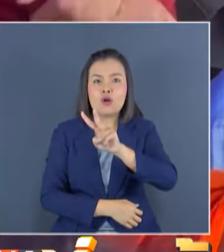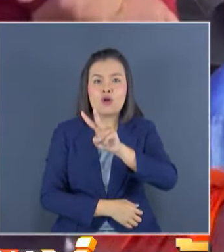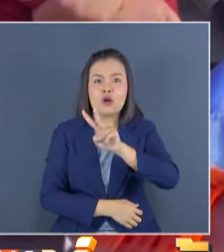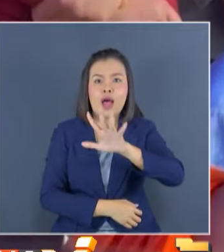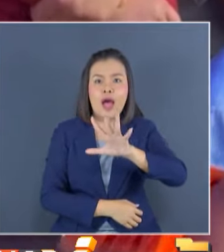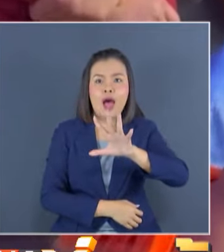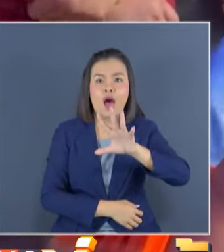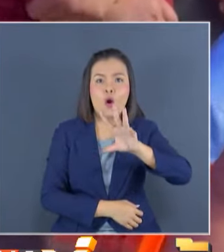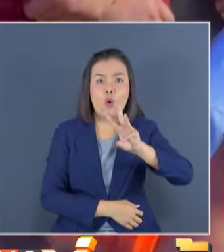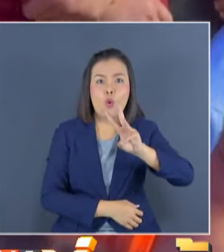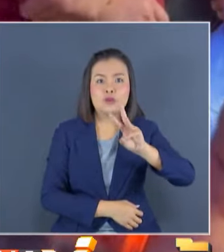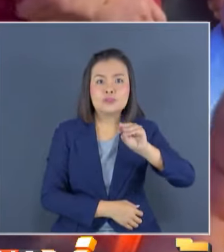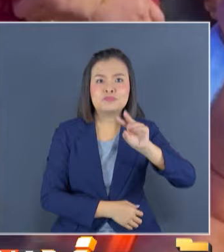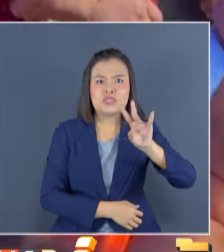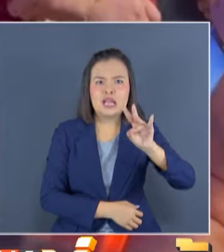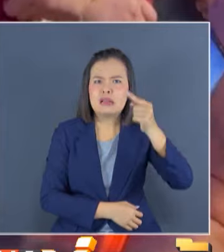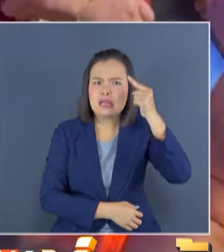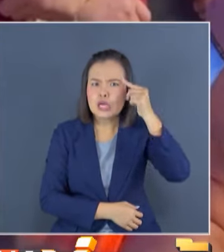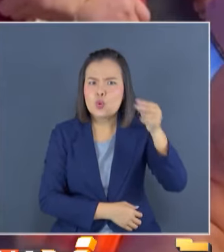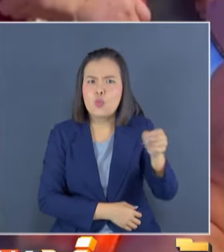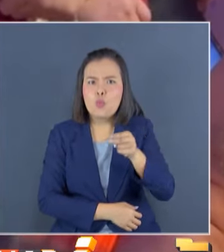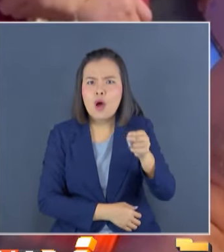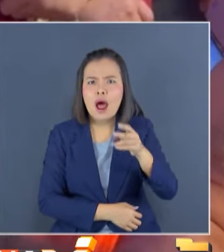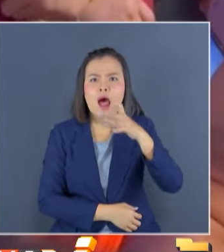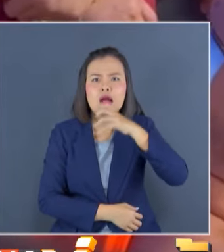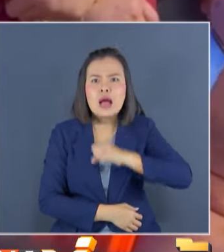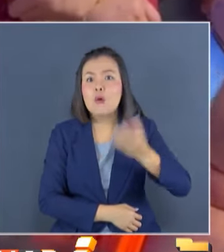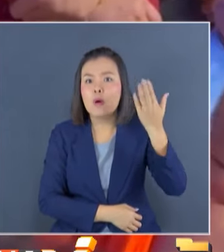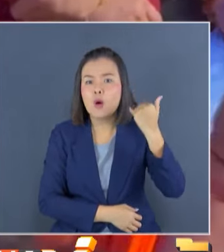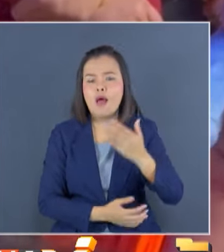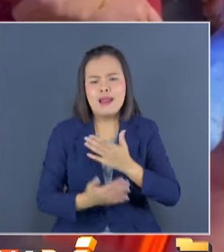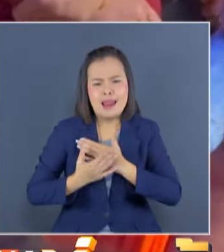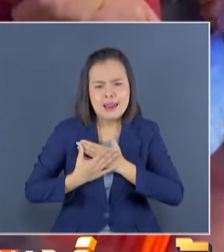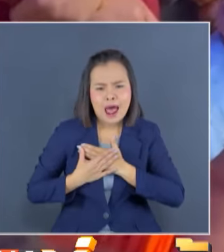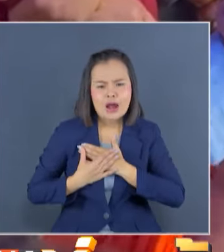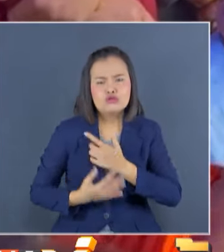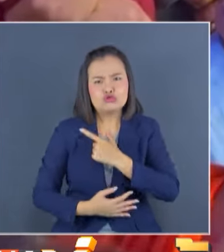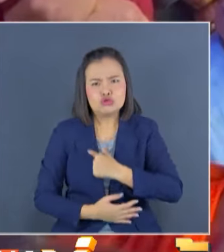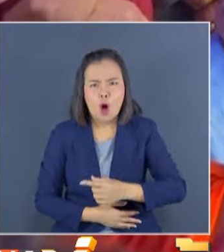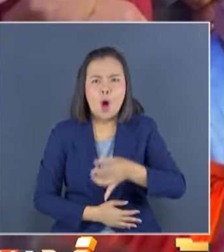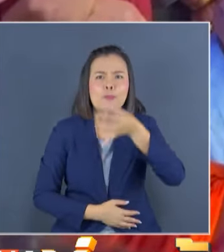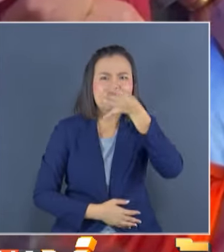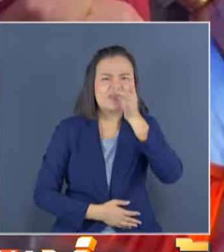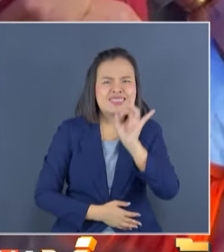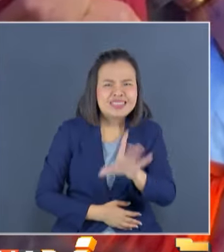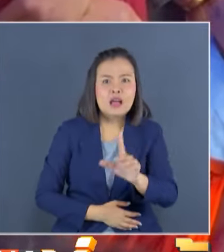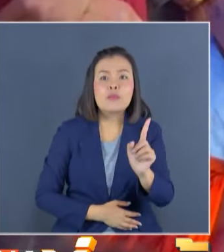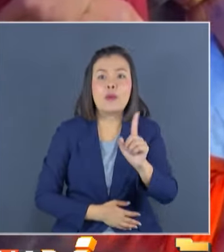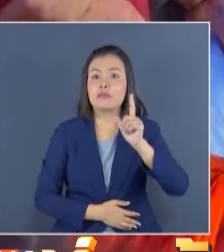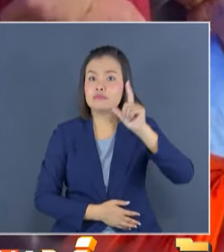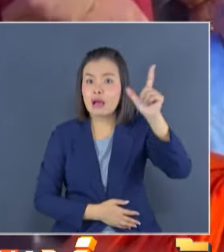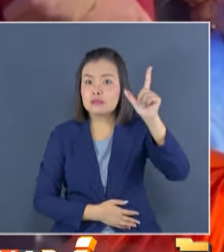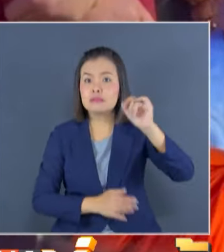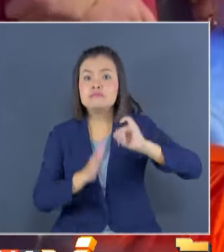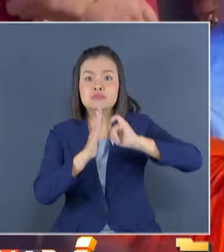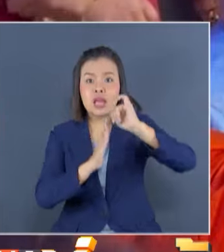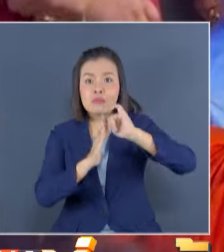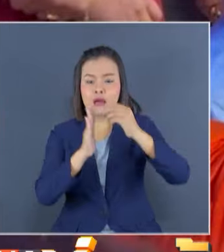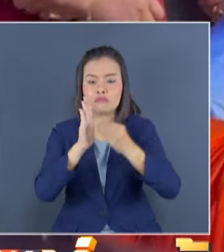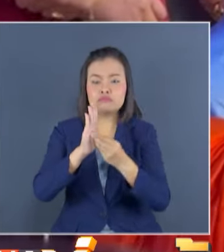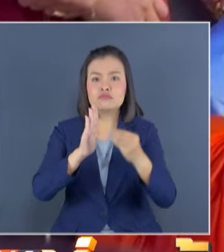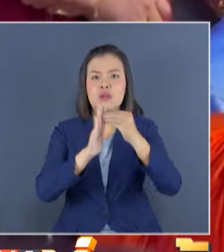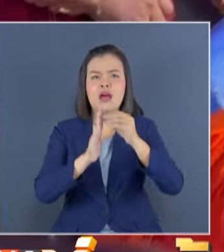ดให้ดูนะฮะเพราะดูว่าบรรยากาศเอาละฮะไม่ว่าคุณผู้ชมจะรักจะชอบจะชังจะอะไรก็ตามแต่ก็ต้องยอมรับว่าเมื่อวานนี้คุณทักษิณไปจังหวัดเชียงใหม่เนี่ย ค